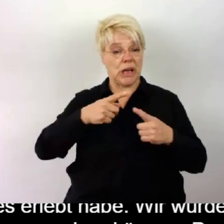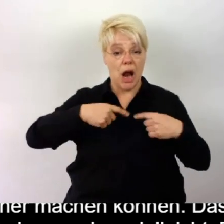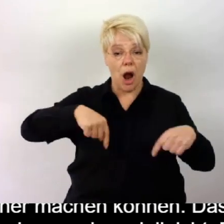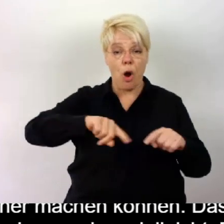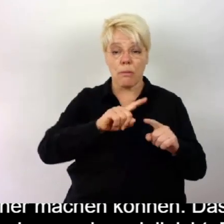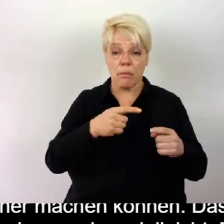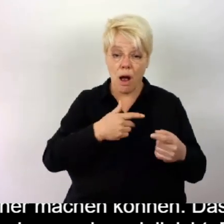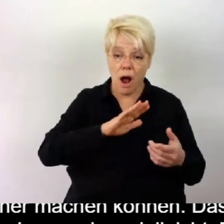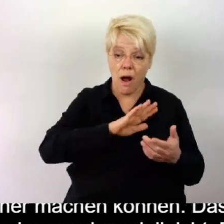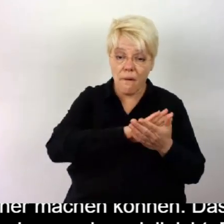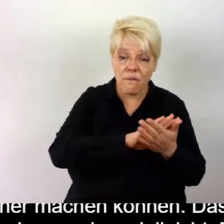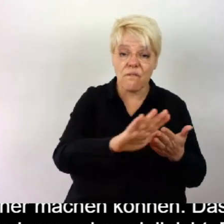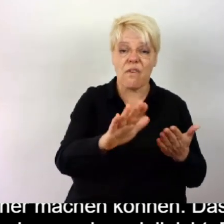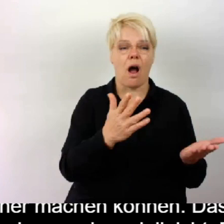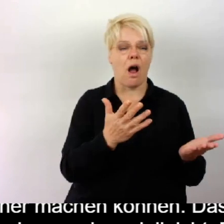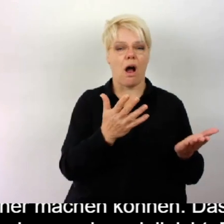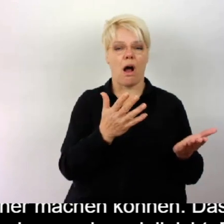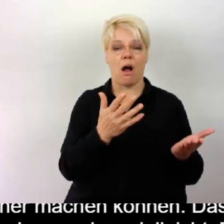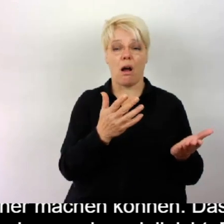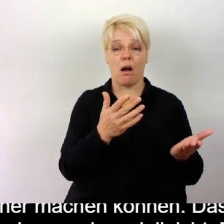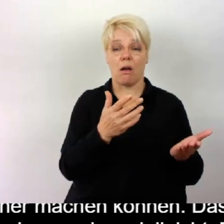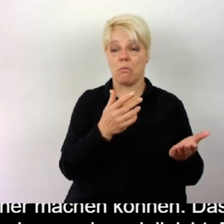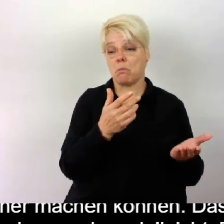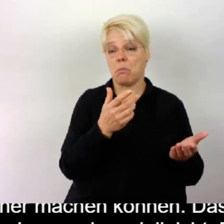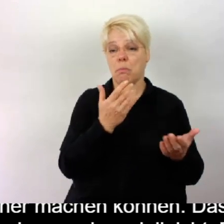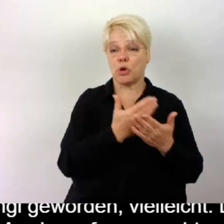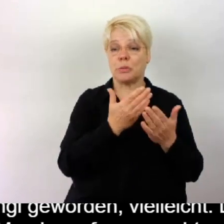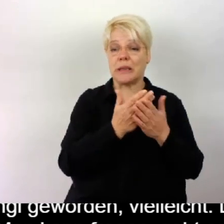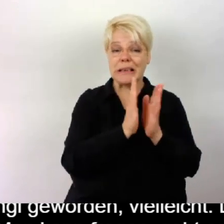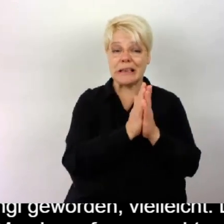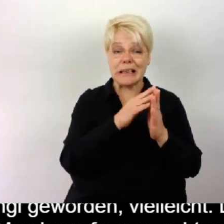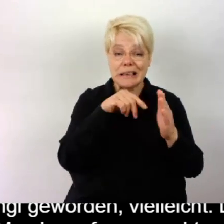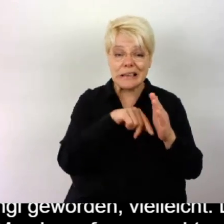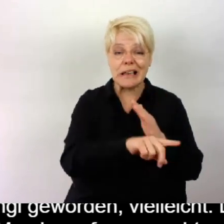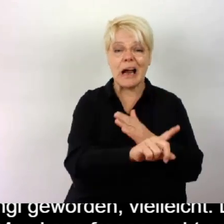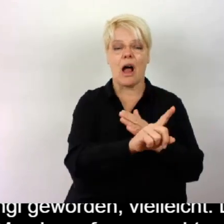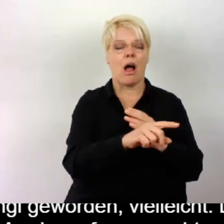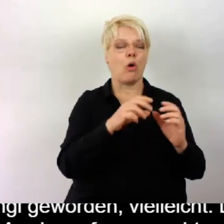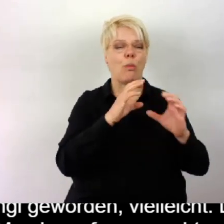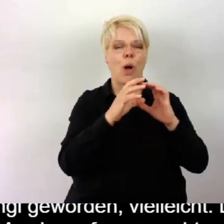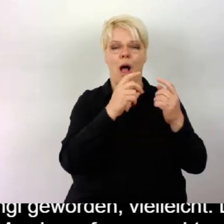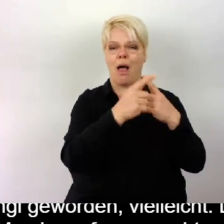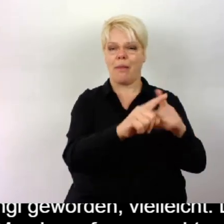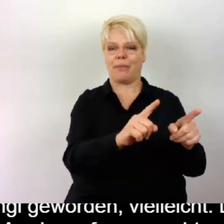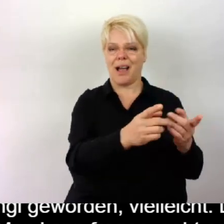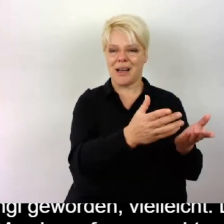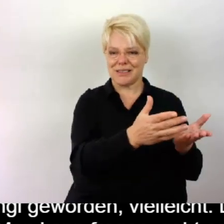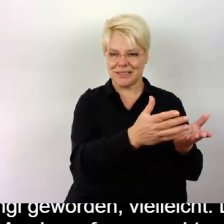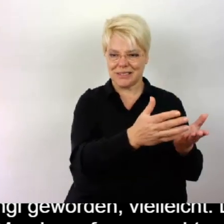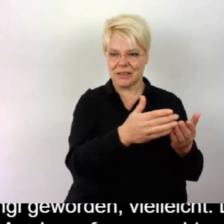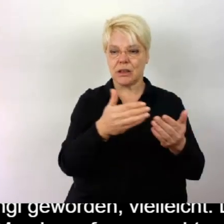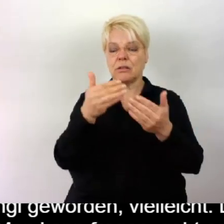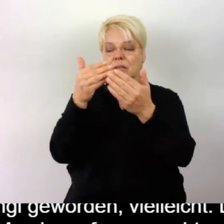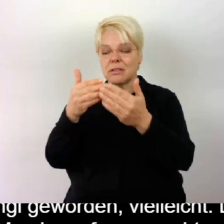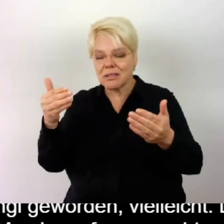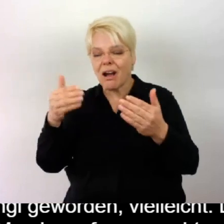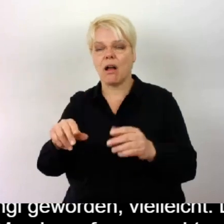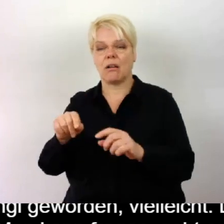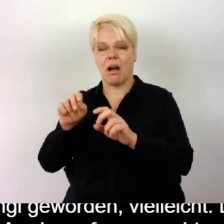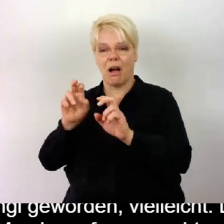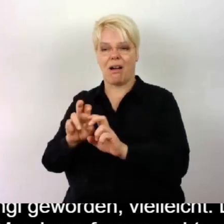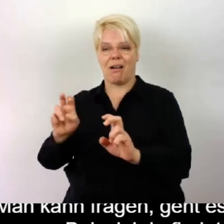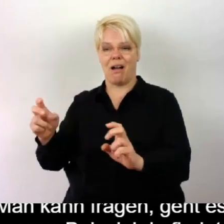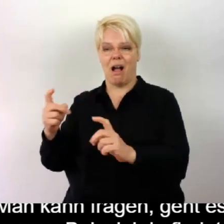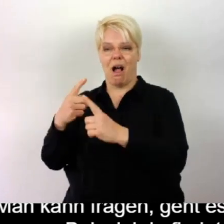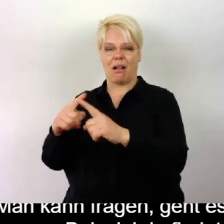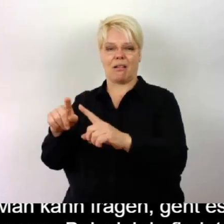den Kulturgesprächen, die wir haben, eben einiges gehört. Und weil Sie gesagt haben, unbefriedigende Antwort, weil da kam eben der Ansatz, dass am Ende irgendwann auch die Gesundheitsämter mal